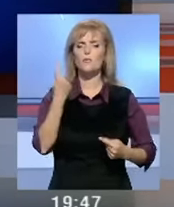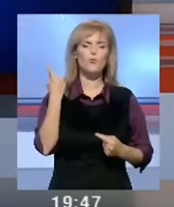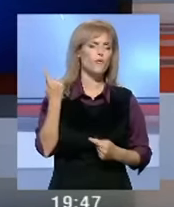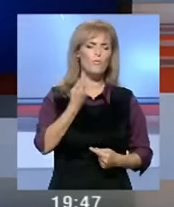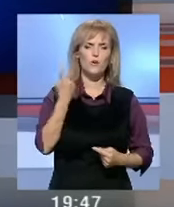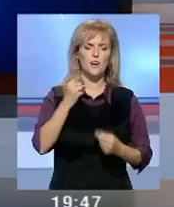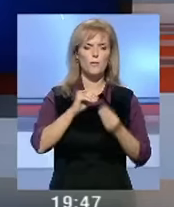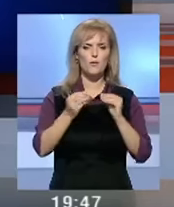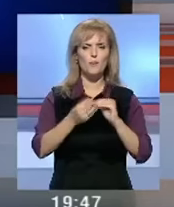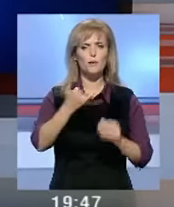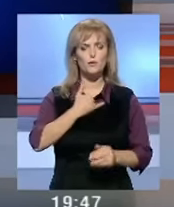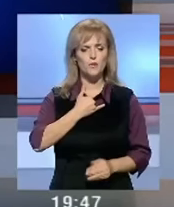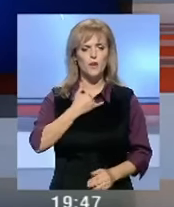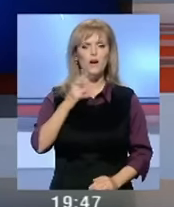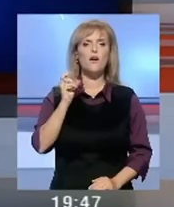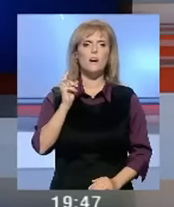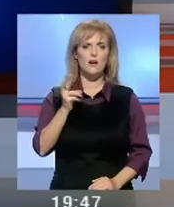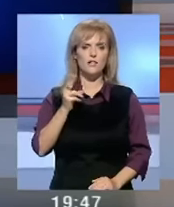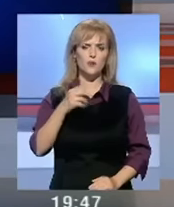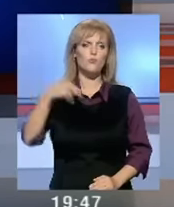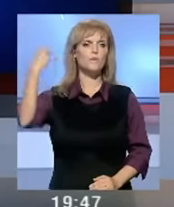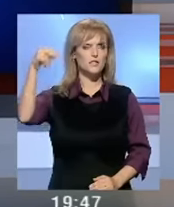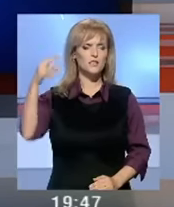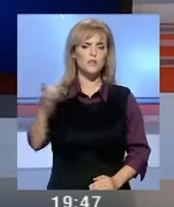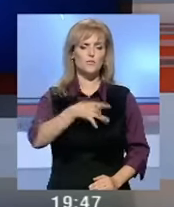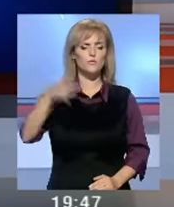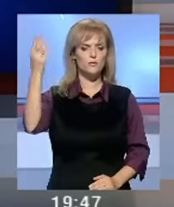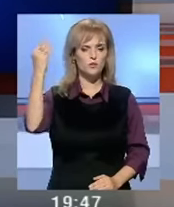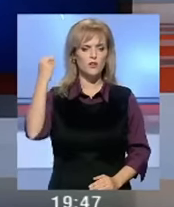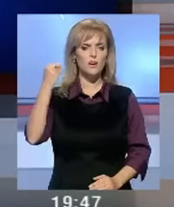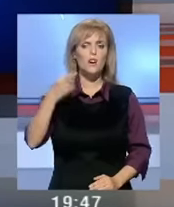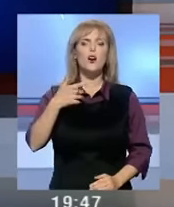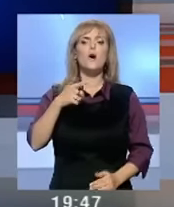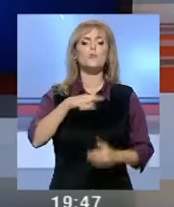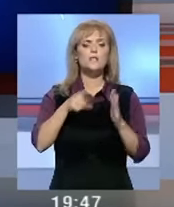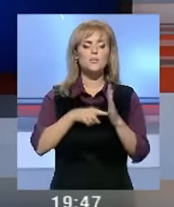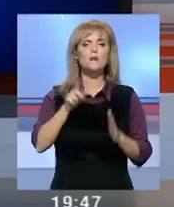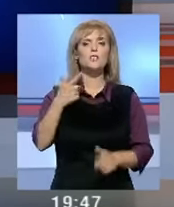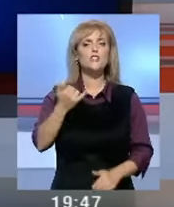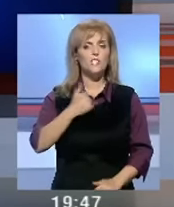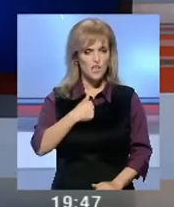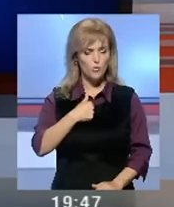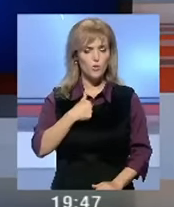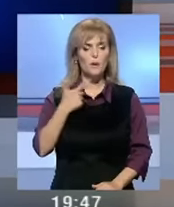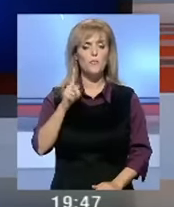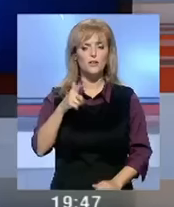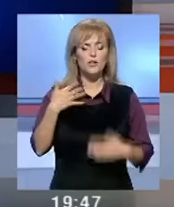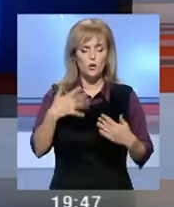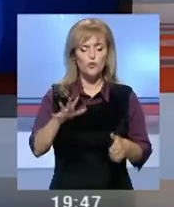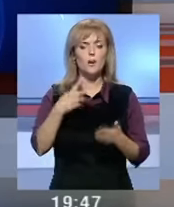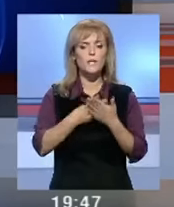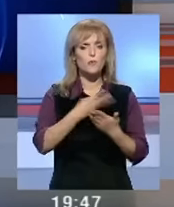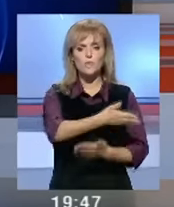pentru mine în calitate de președinte al Republicii Moldova. O să întrebați de ce anume eu, pentru că am demonstrat deja că pot să lupt